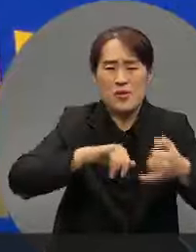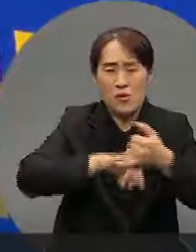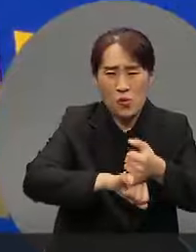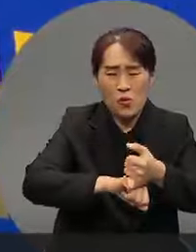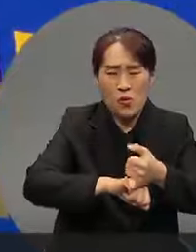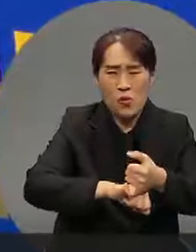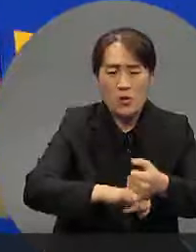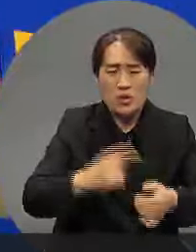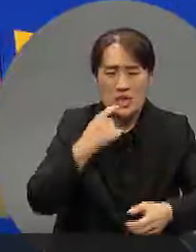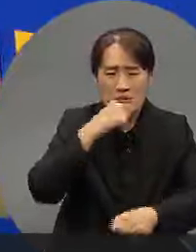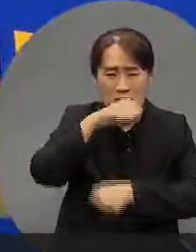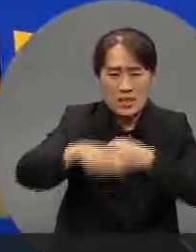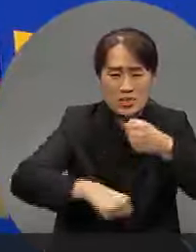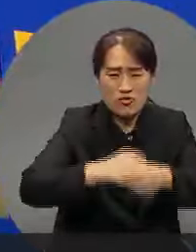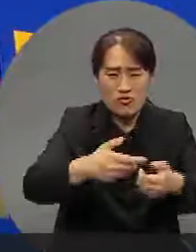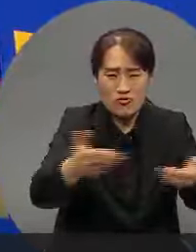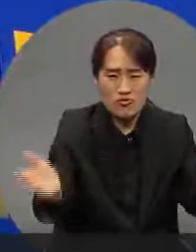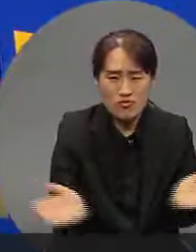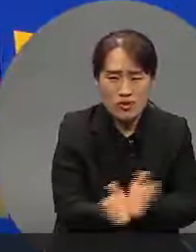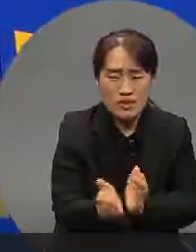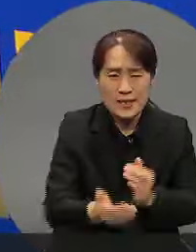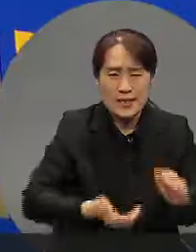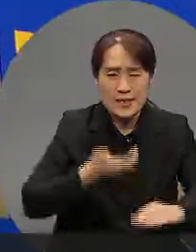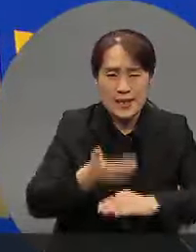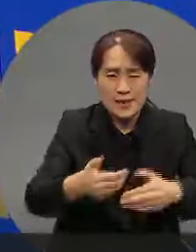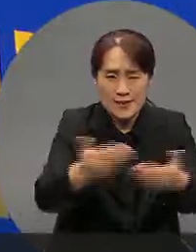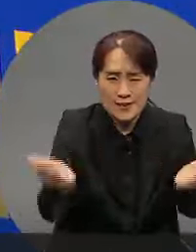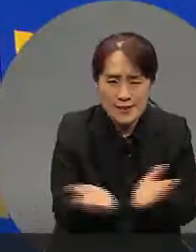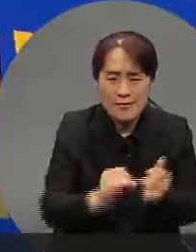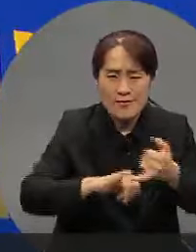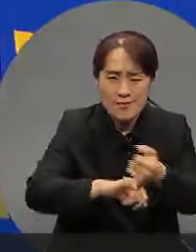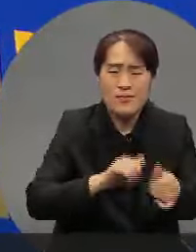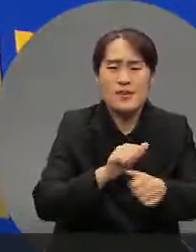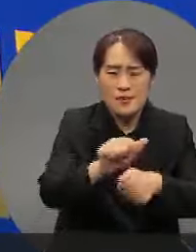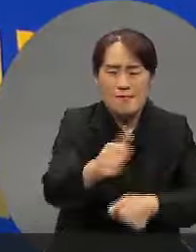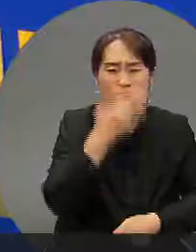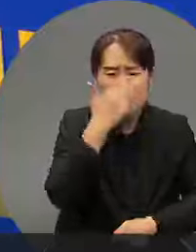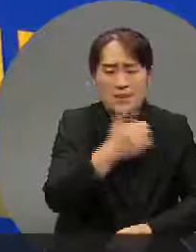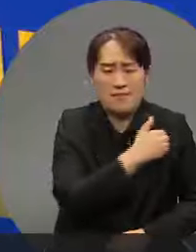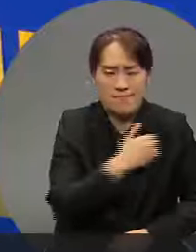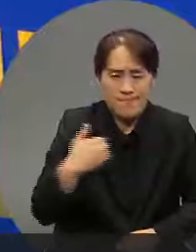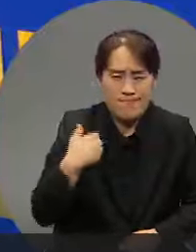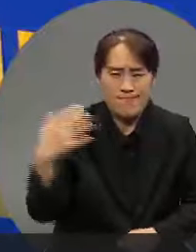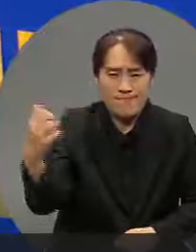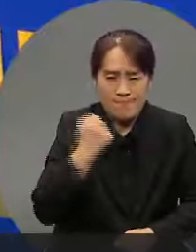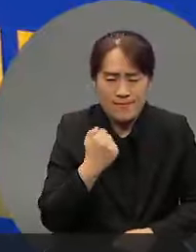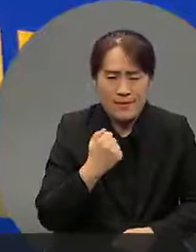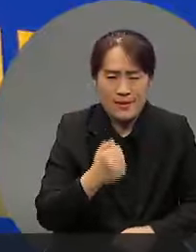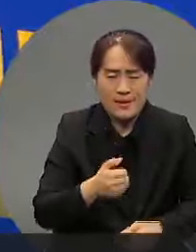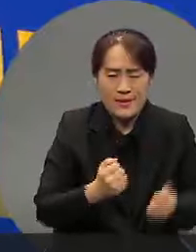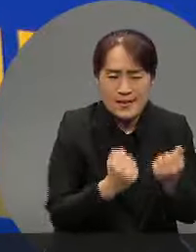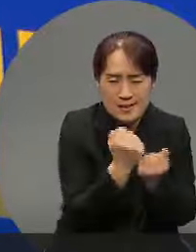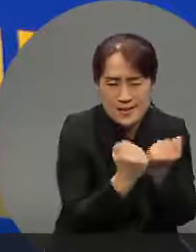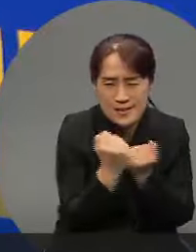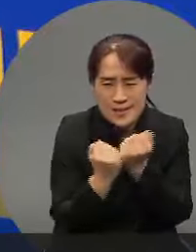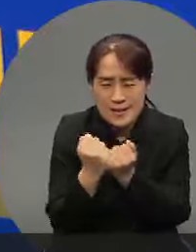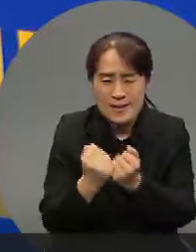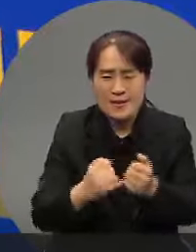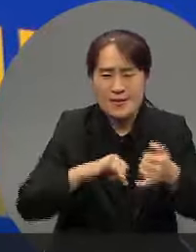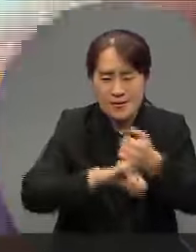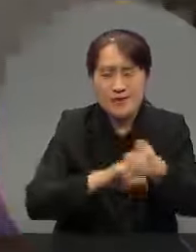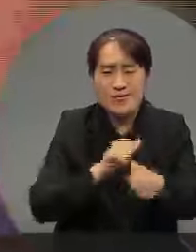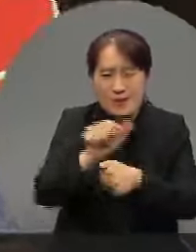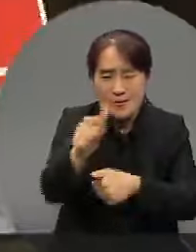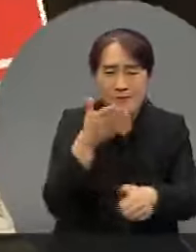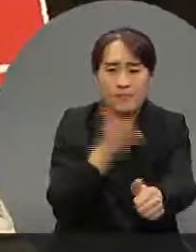우리 더불어민주당 민주개혁 진영이 이기는 선거입니다. 자신감을 가지고 하나하나 설득을 해나가서 반드시